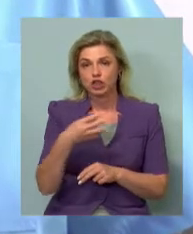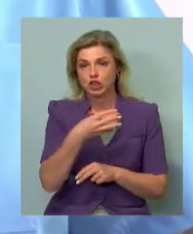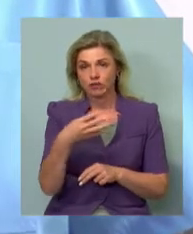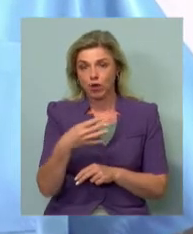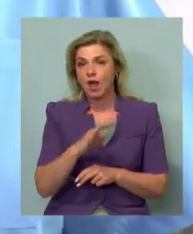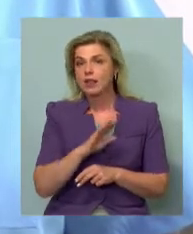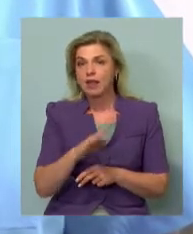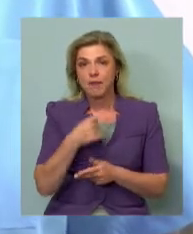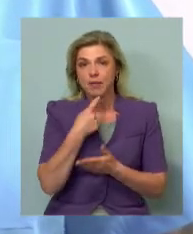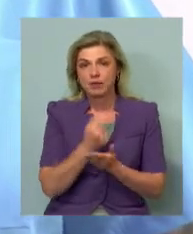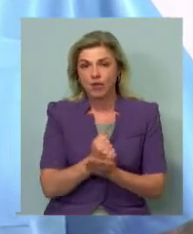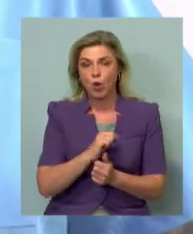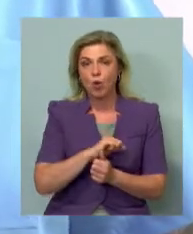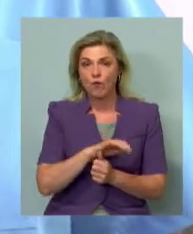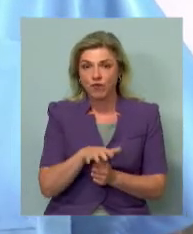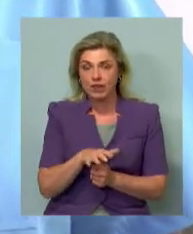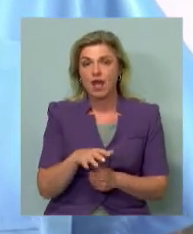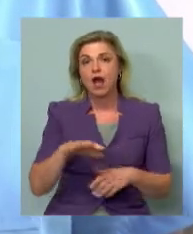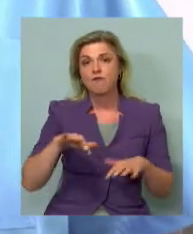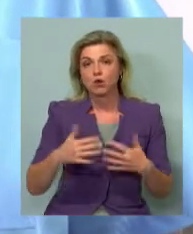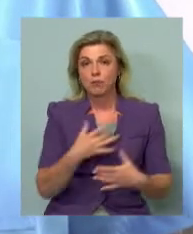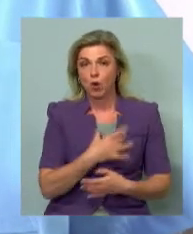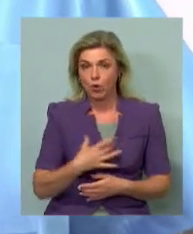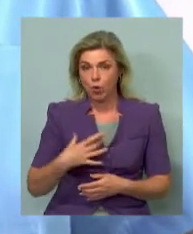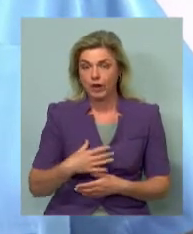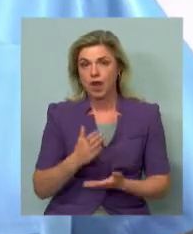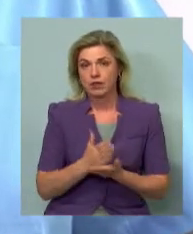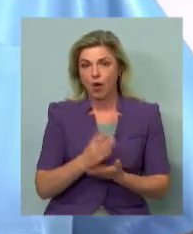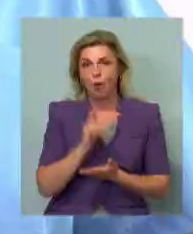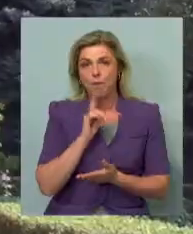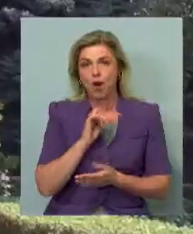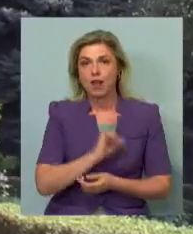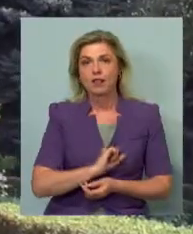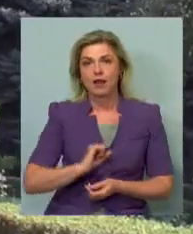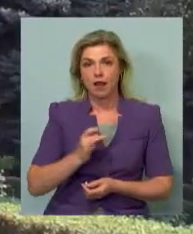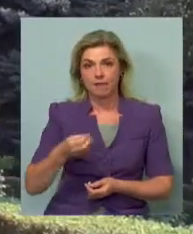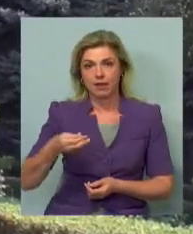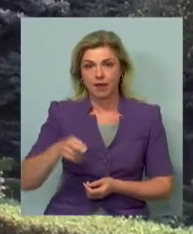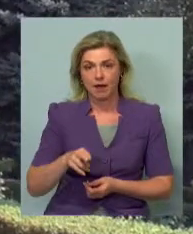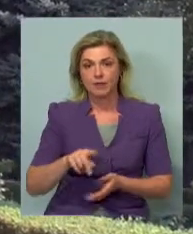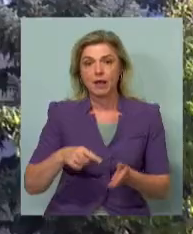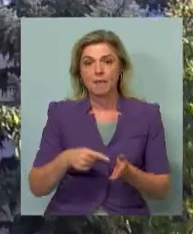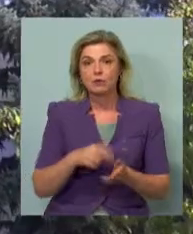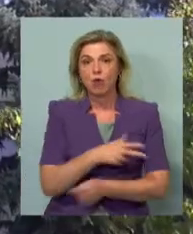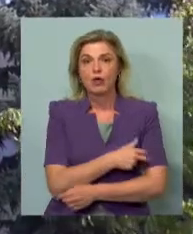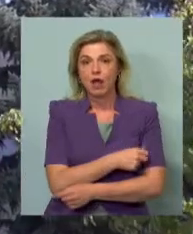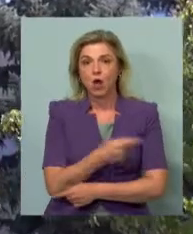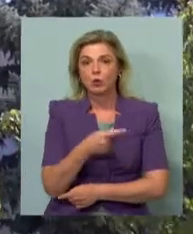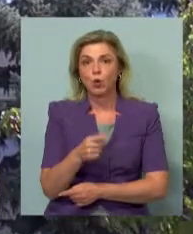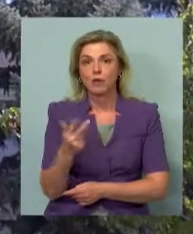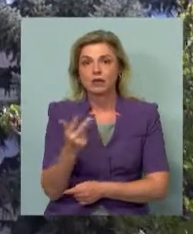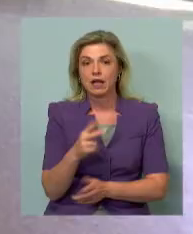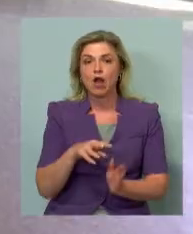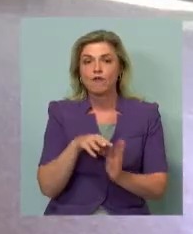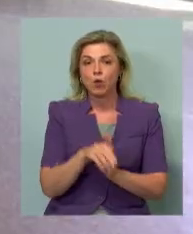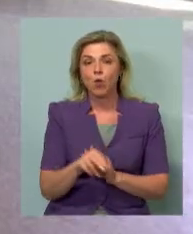пневмонії без підтвердженого ковіда будуть знаходитися поки в терапії. Міську лікарню номер 3 вводять в дію для